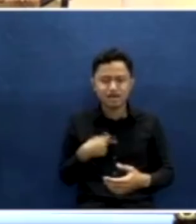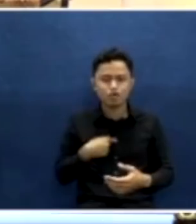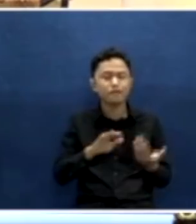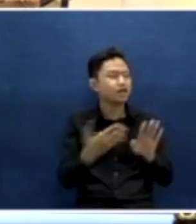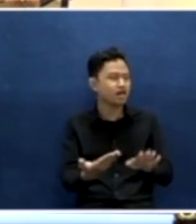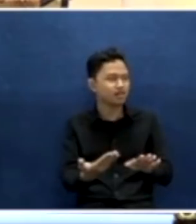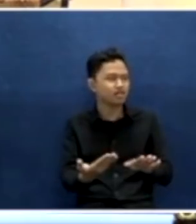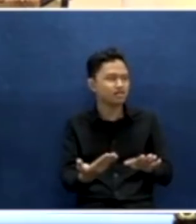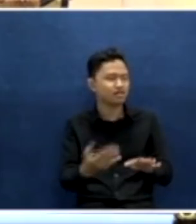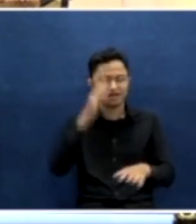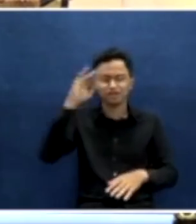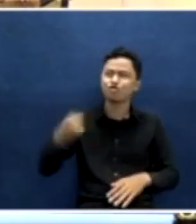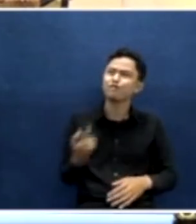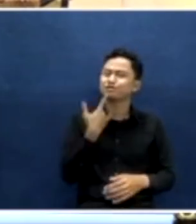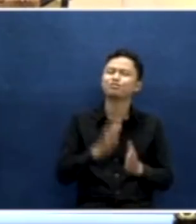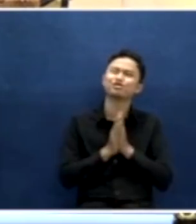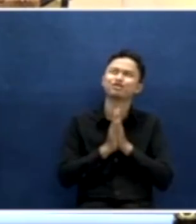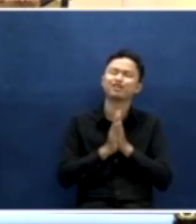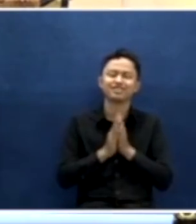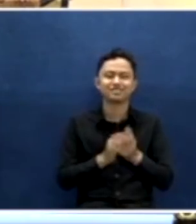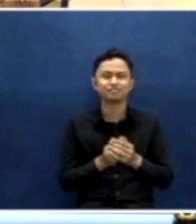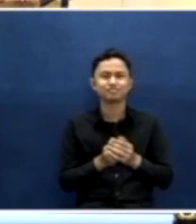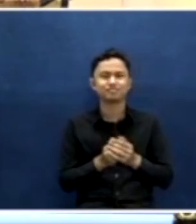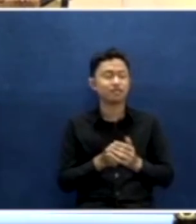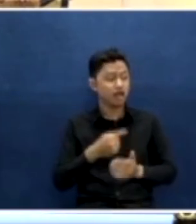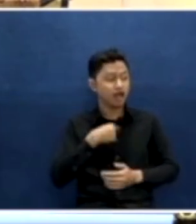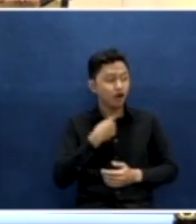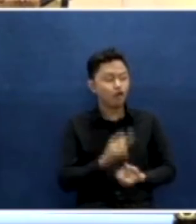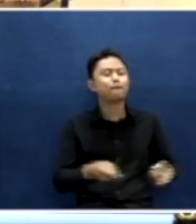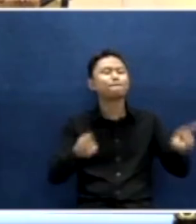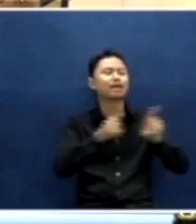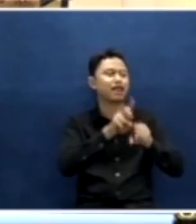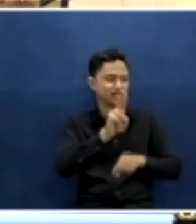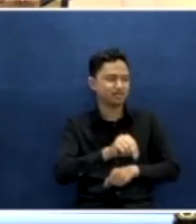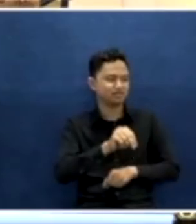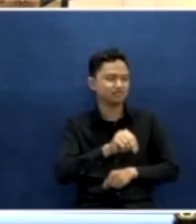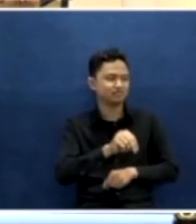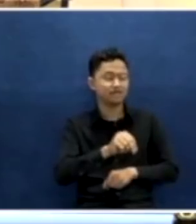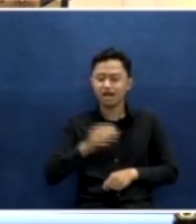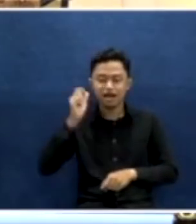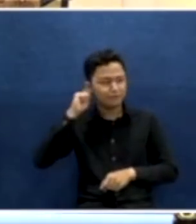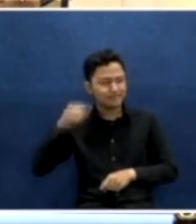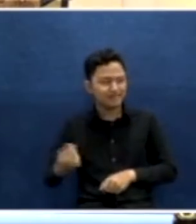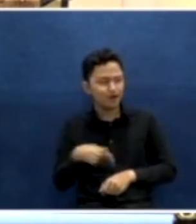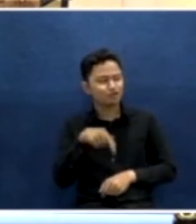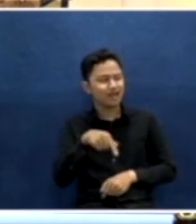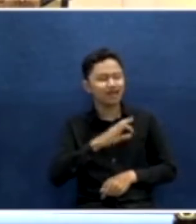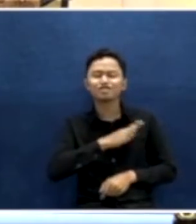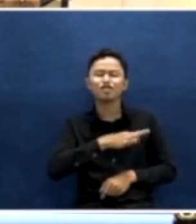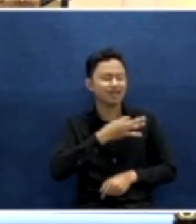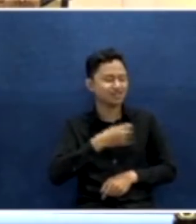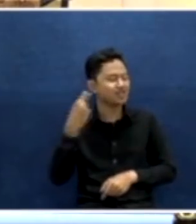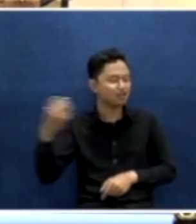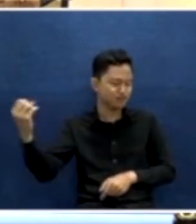suaminya yang hamdulillah banget saya menikah kembali dengan seorang wanita shalihah dan wanita ini selalu berkata di telinganya saya